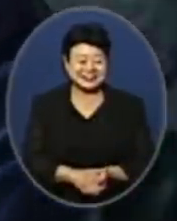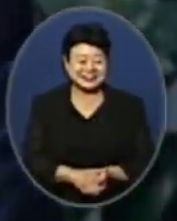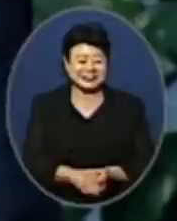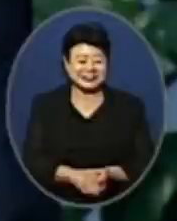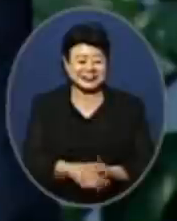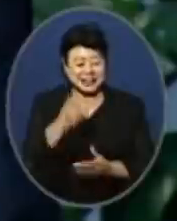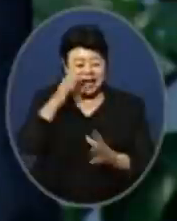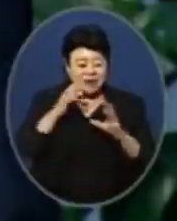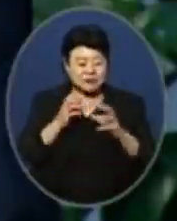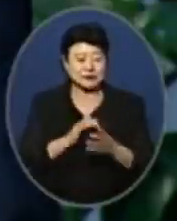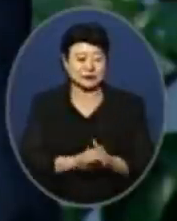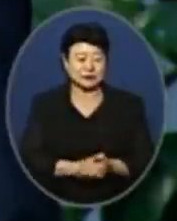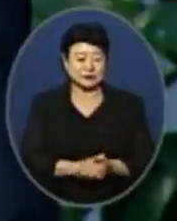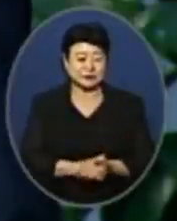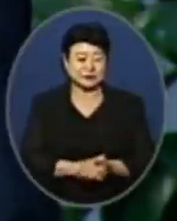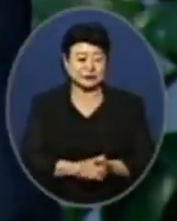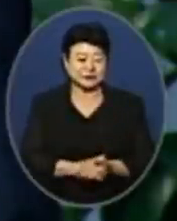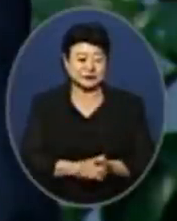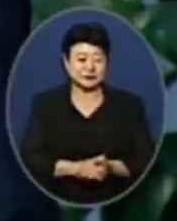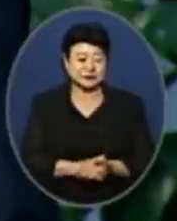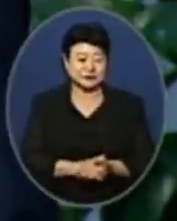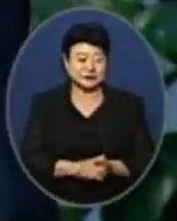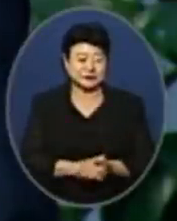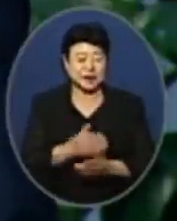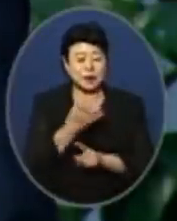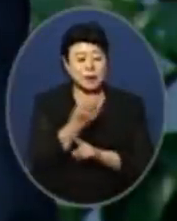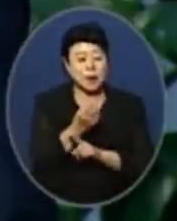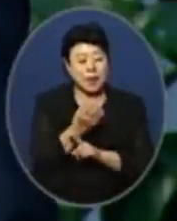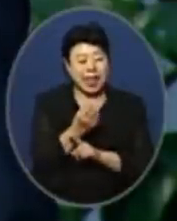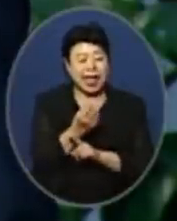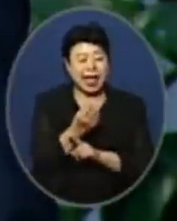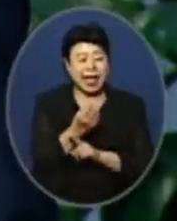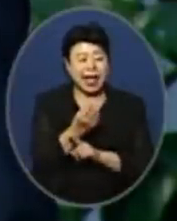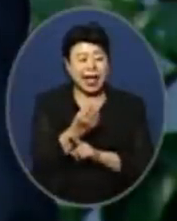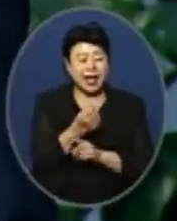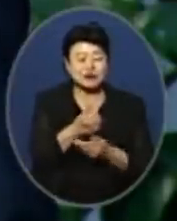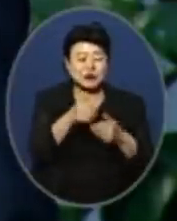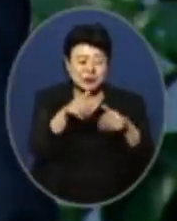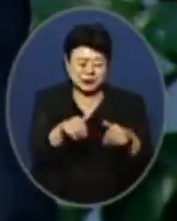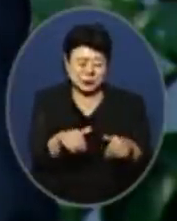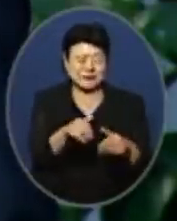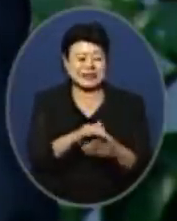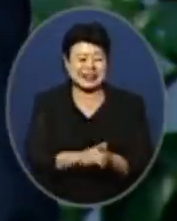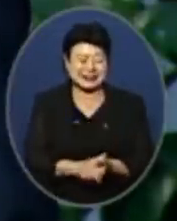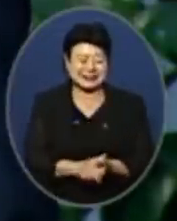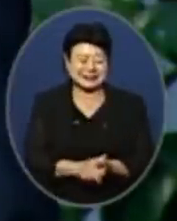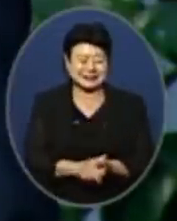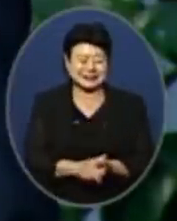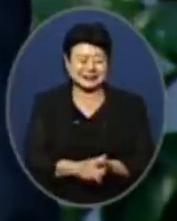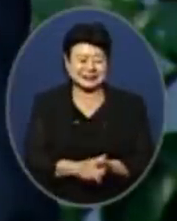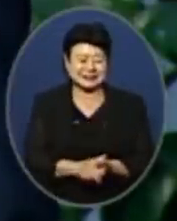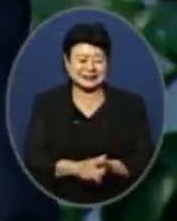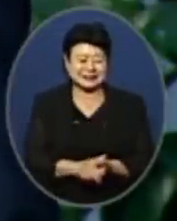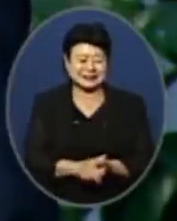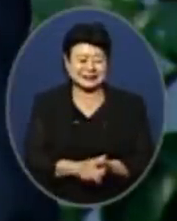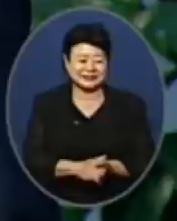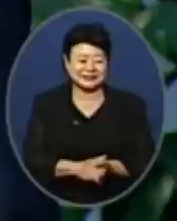우리 한국이 자랑하는 보배로운 주의 종인데